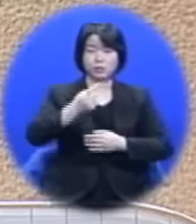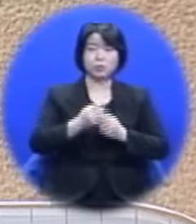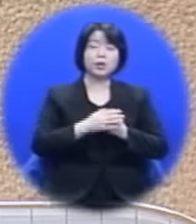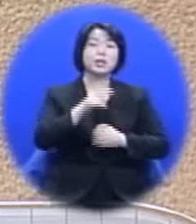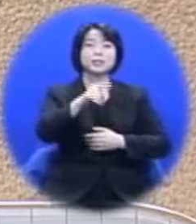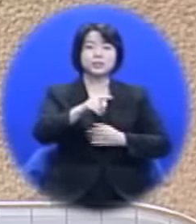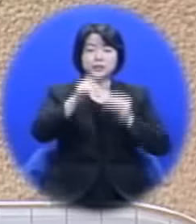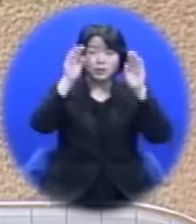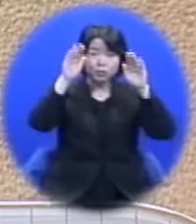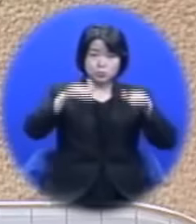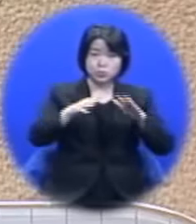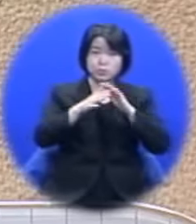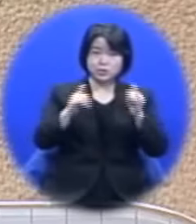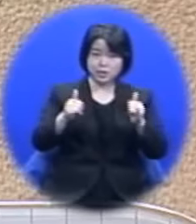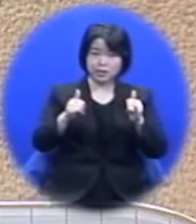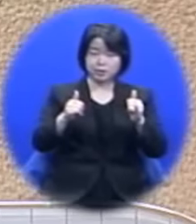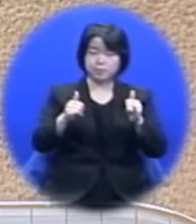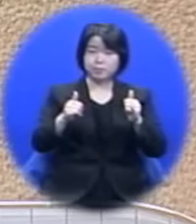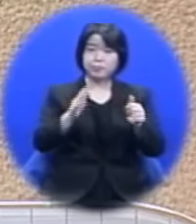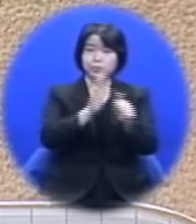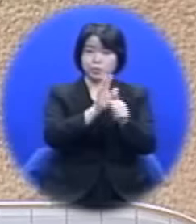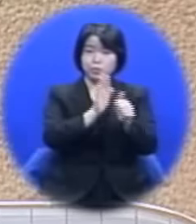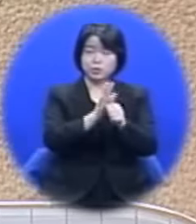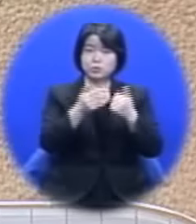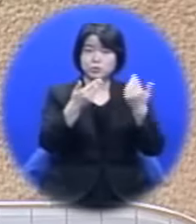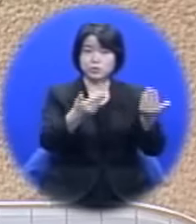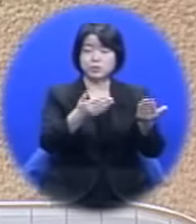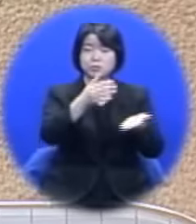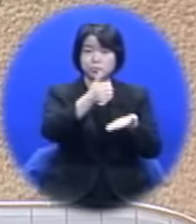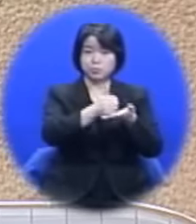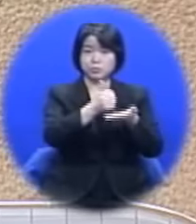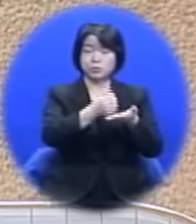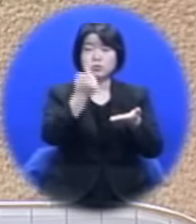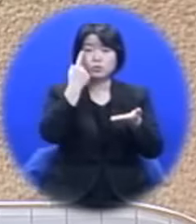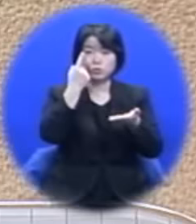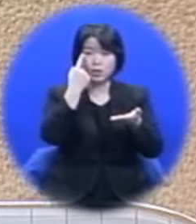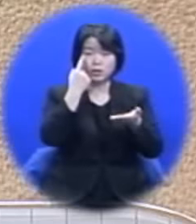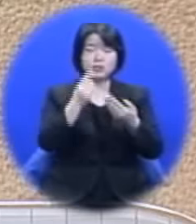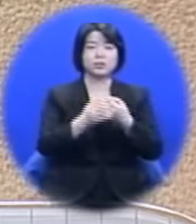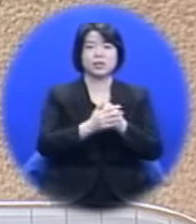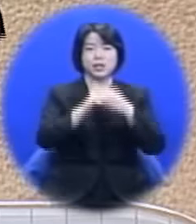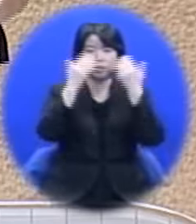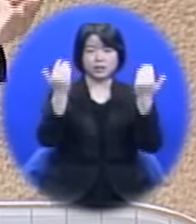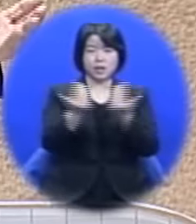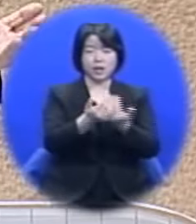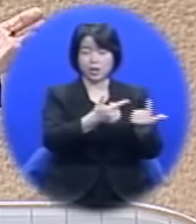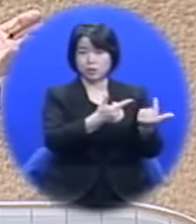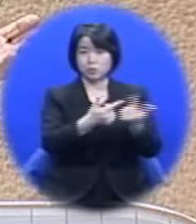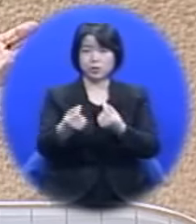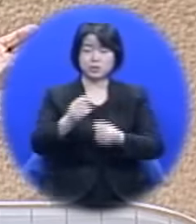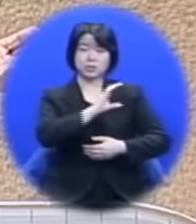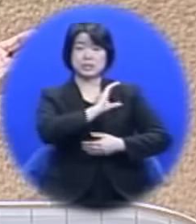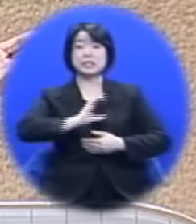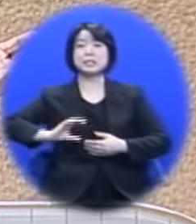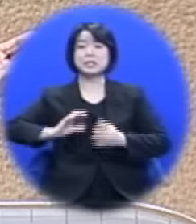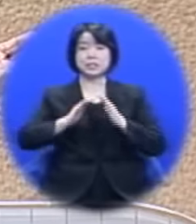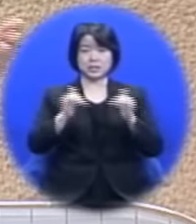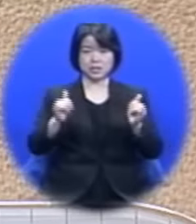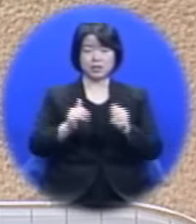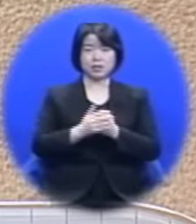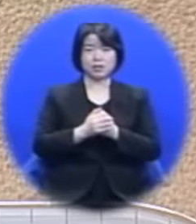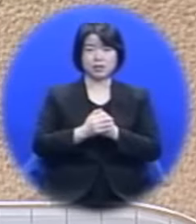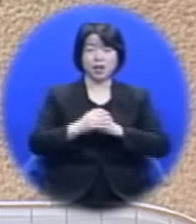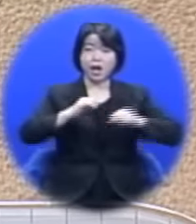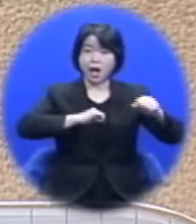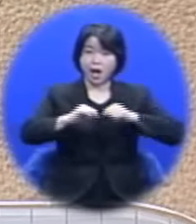무슬림 어 도와주는 무슬림 그 분 눈에는 다 한 이름이에요 크리스천